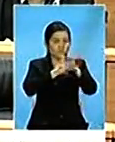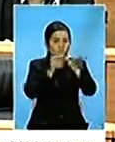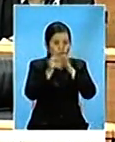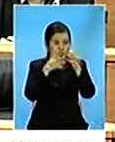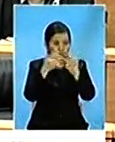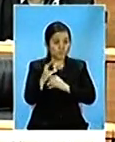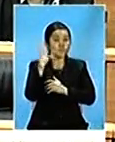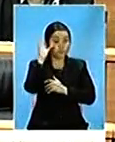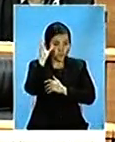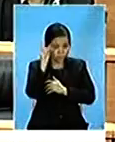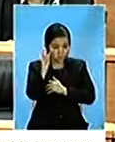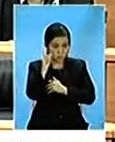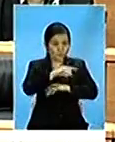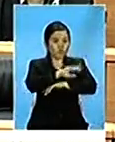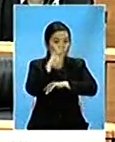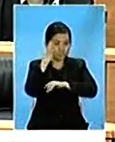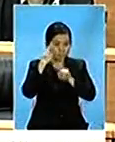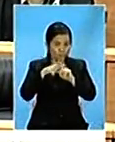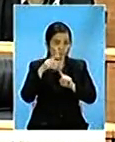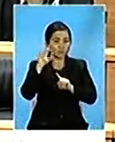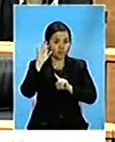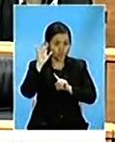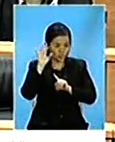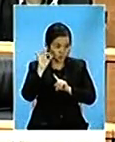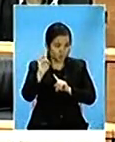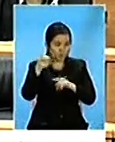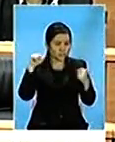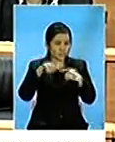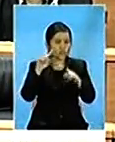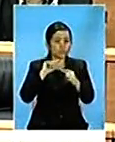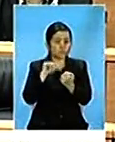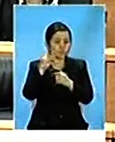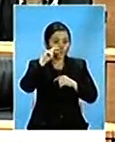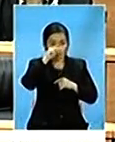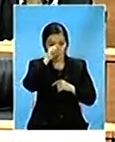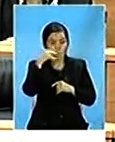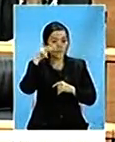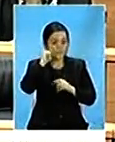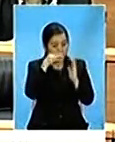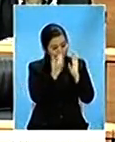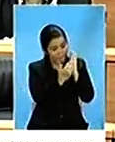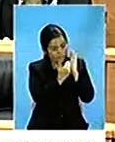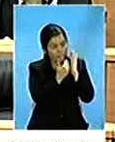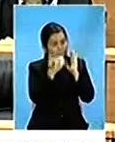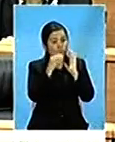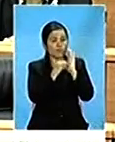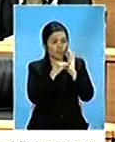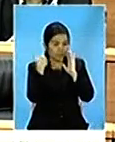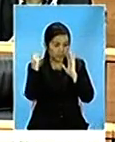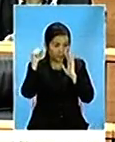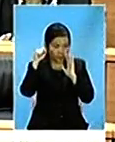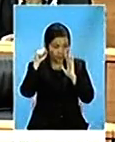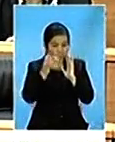าพรุ่งนี้7กันยายนเป็นวันสุดท้ายของการทดสอบน้ำในกรุงเทพมหานครในฝั่งตะวันออกซึ่งแน่นอนครับทิ